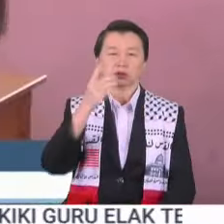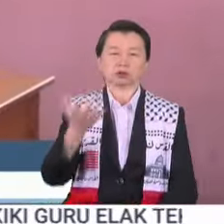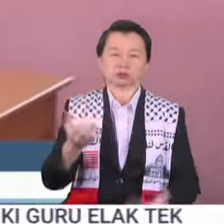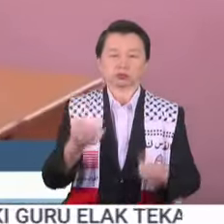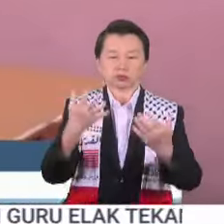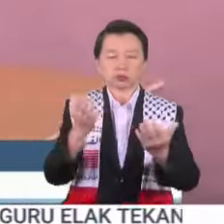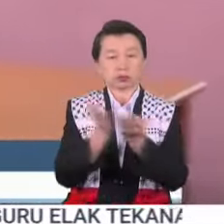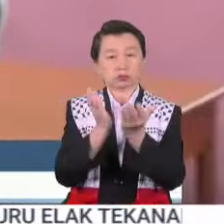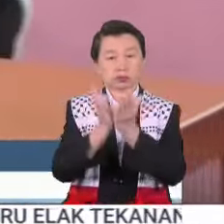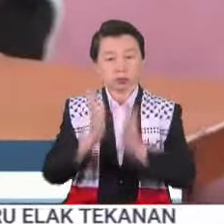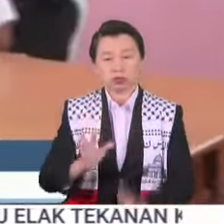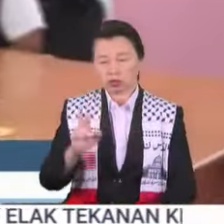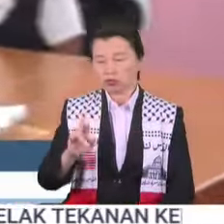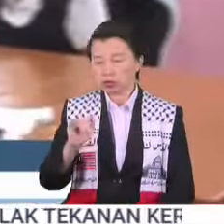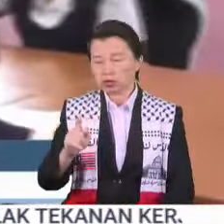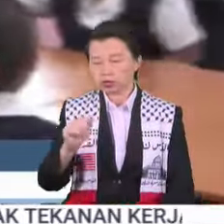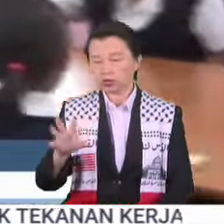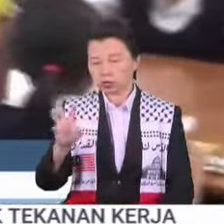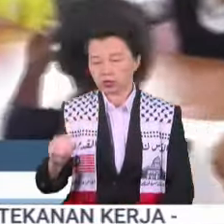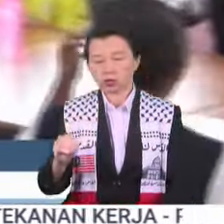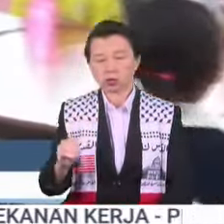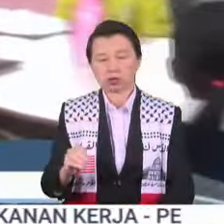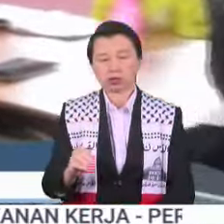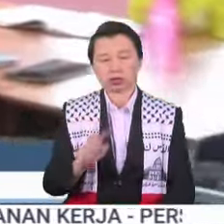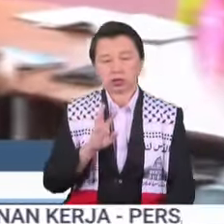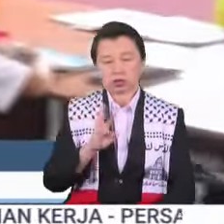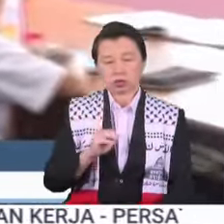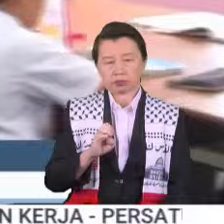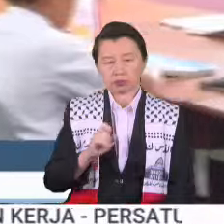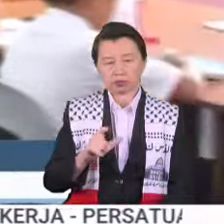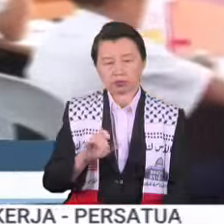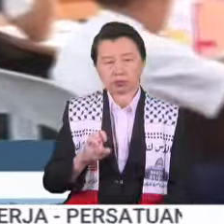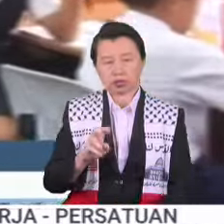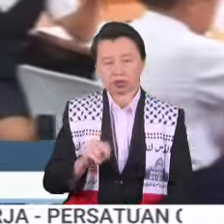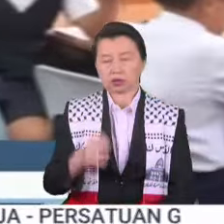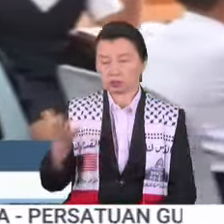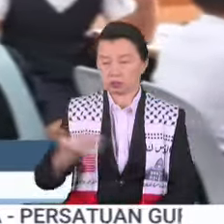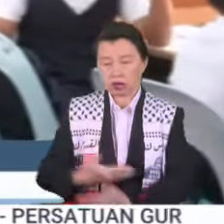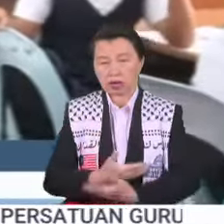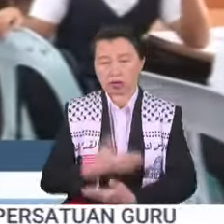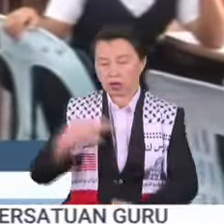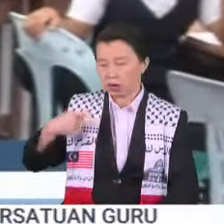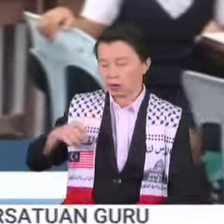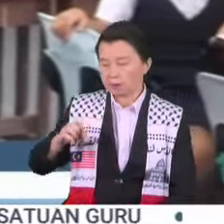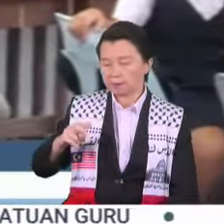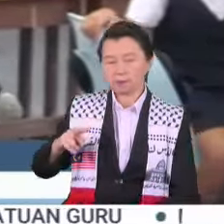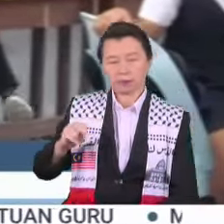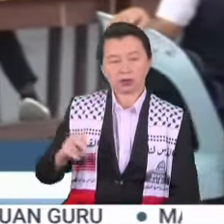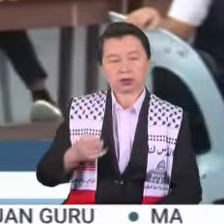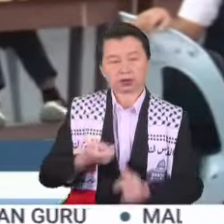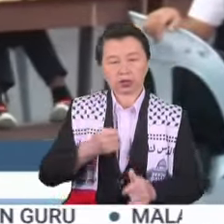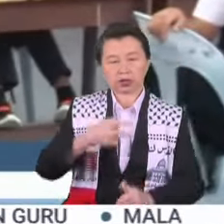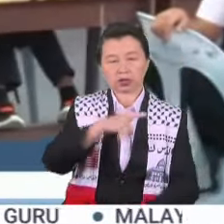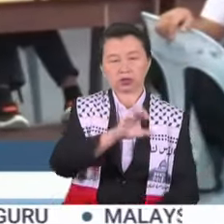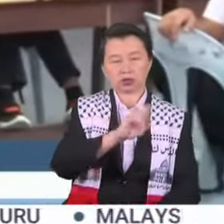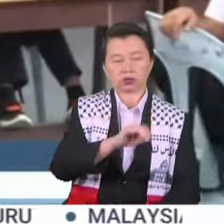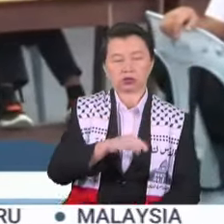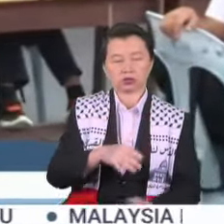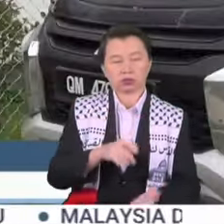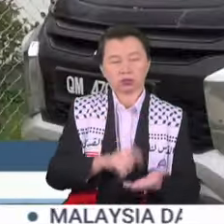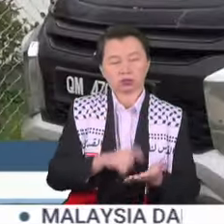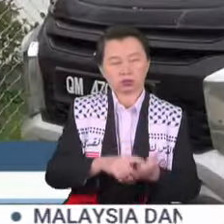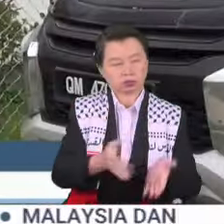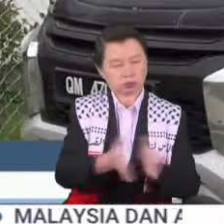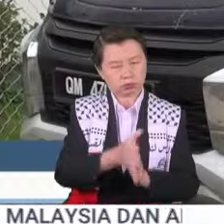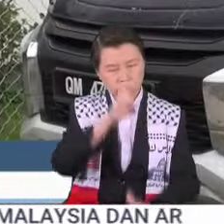itu, graduan UiTM Kota Semerahan, Angeli Pasang, yang merupakan anak penan dari Longwood Metalun, menuntut ketegasan